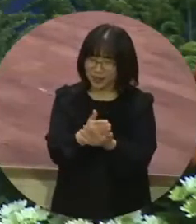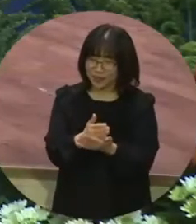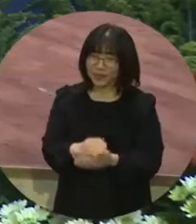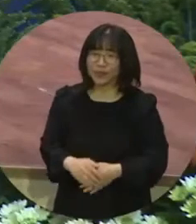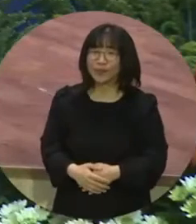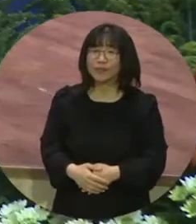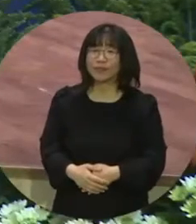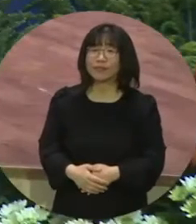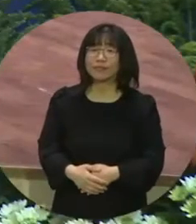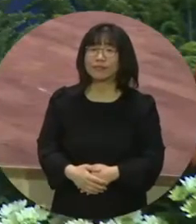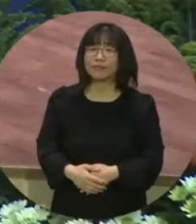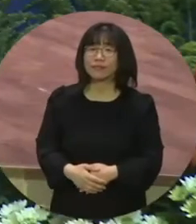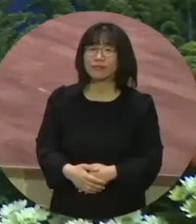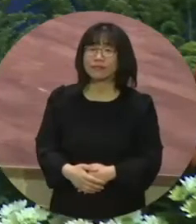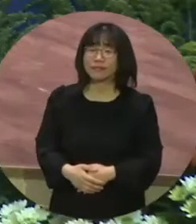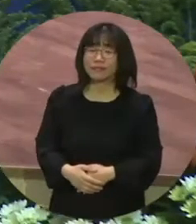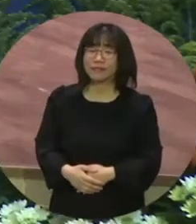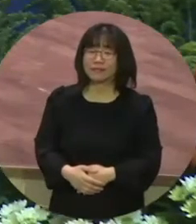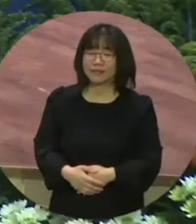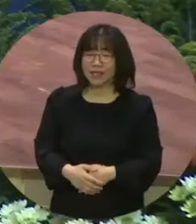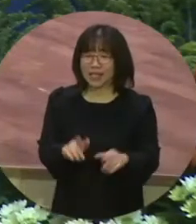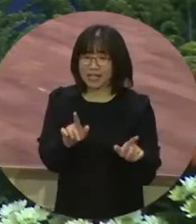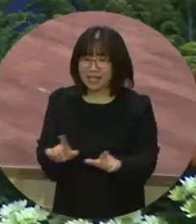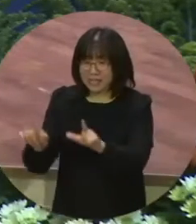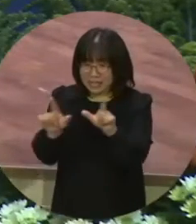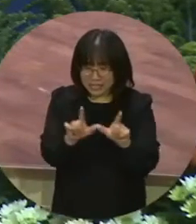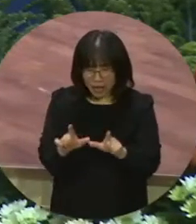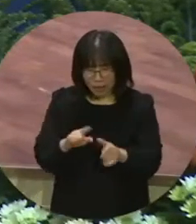돼요. 그렇게 인생 사는 게